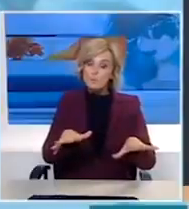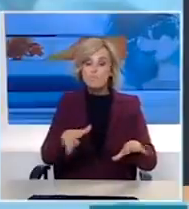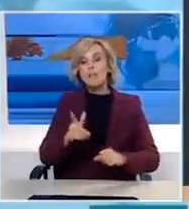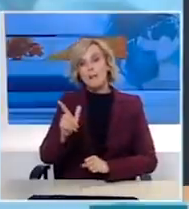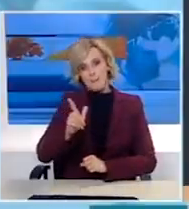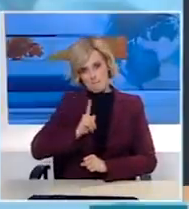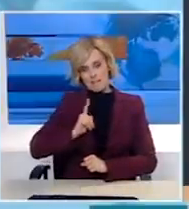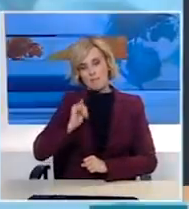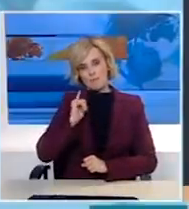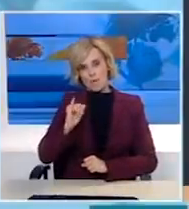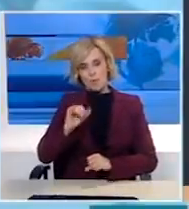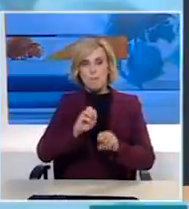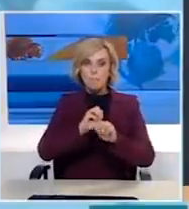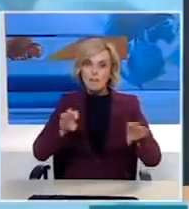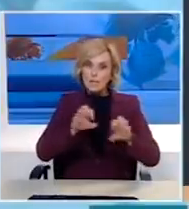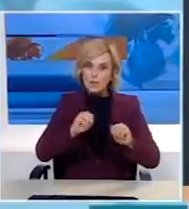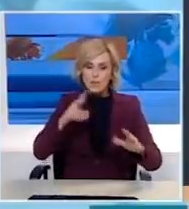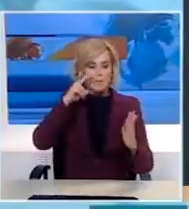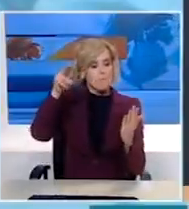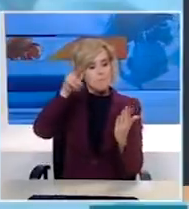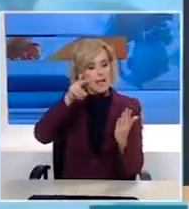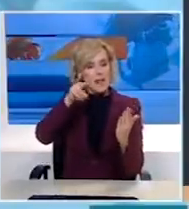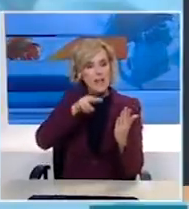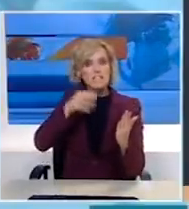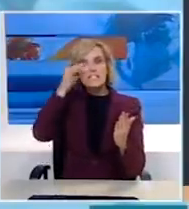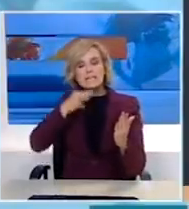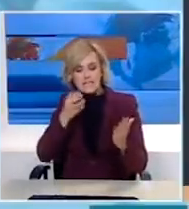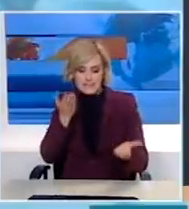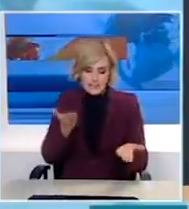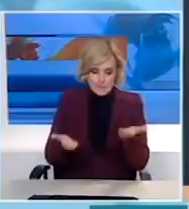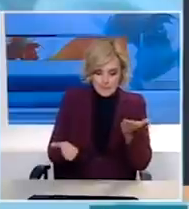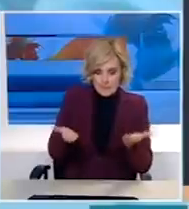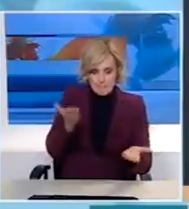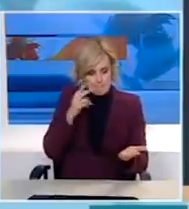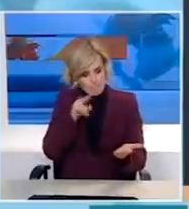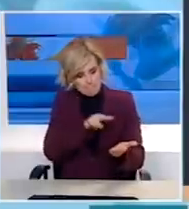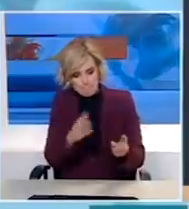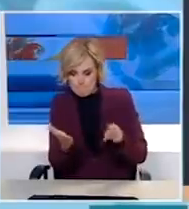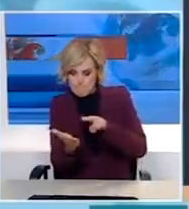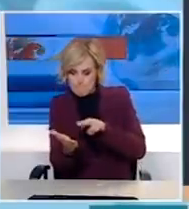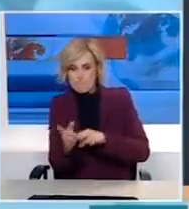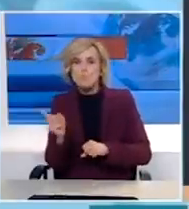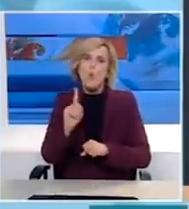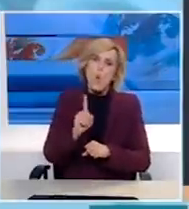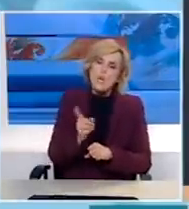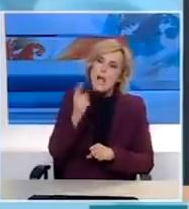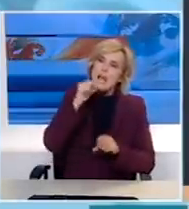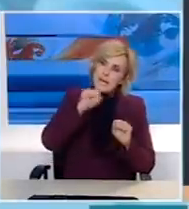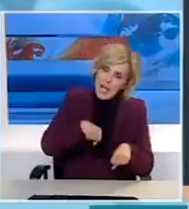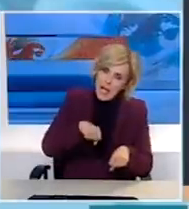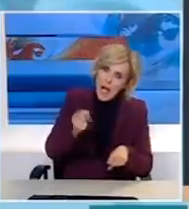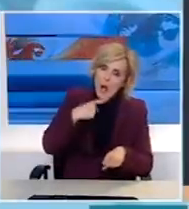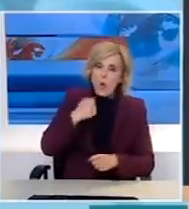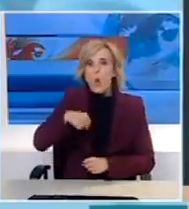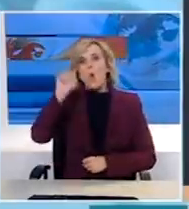Περιμένουμε ακόμα, μαζεύουμε πληροφορίες. Μελέτες από την Κίνα ήταν λίγο αντικρουόμενες. Μερικές λέγανε ότι δεν κάνει οξία βλάβη στα νεφρά, άλλες έλεγαν